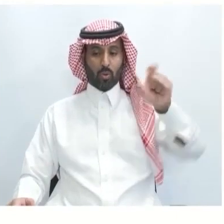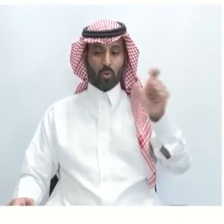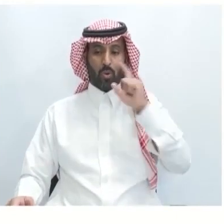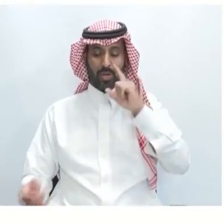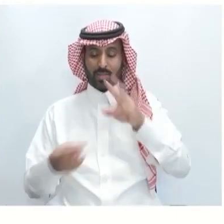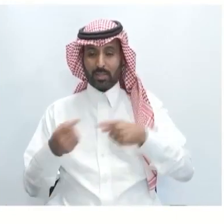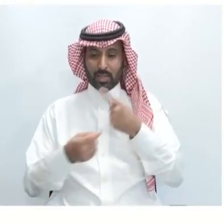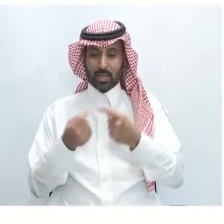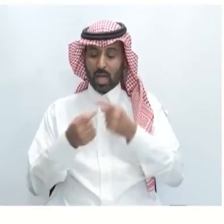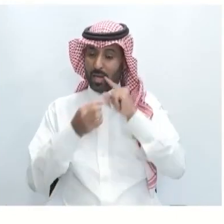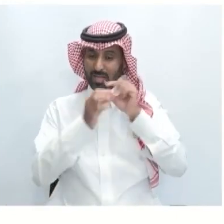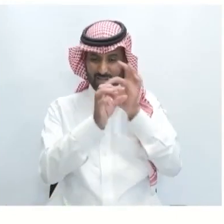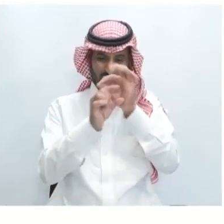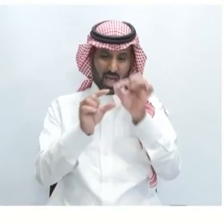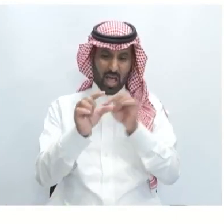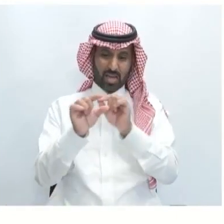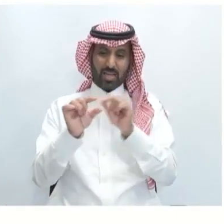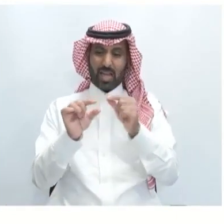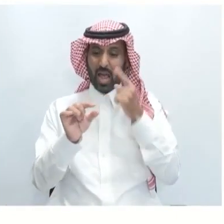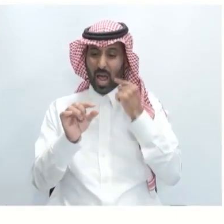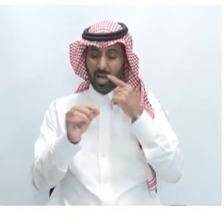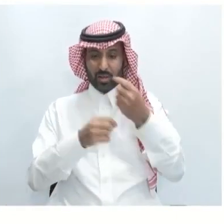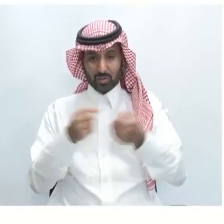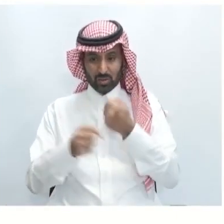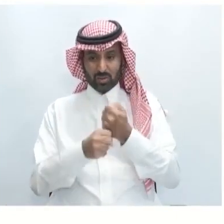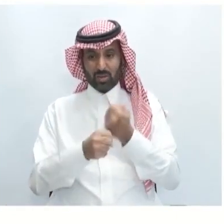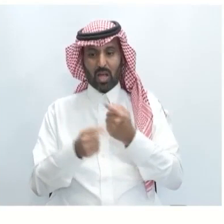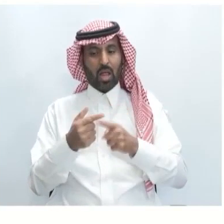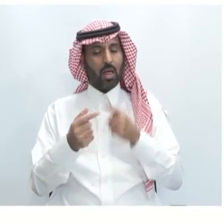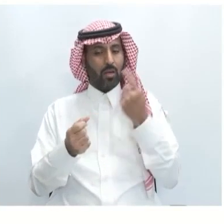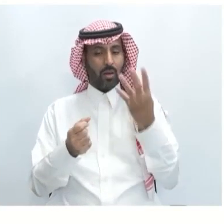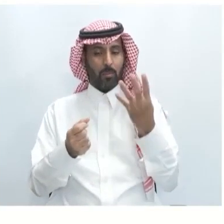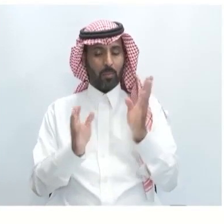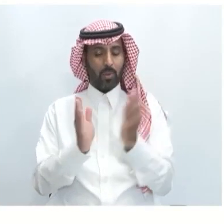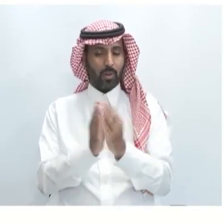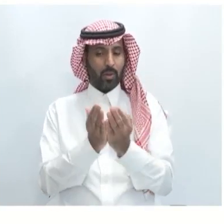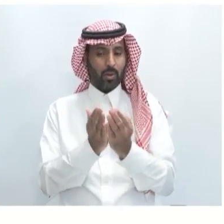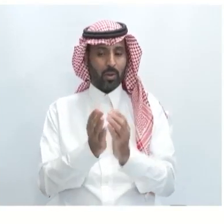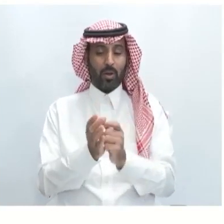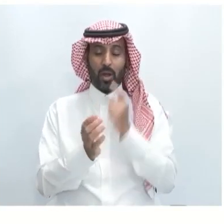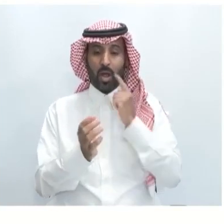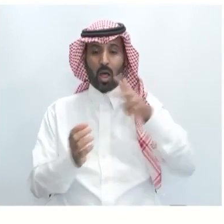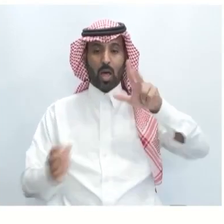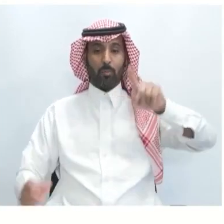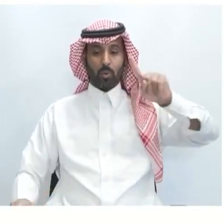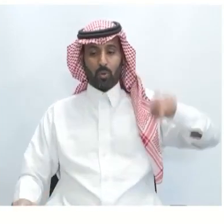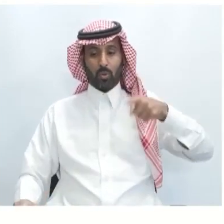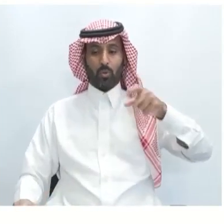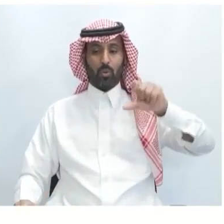الضروريه للخلايا الحيه يوجد لدينا اربعه دروس وهي البروتينات